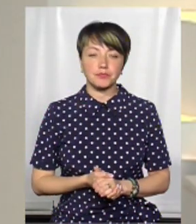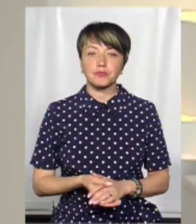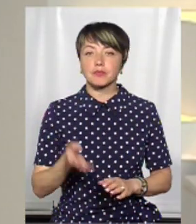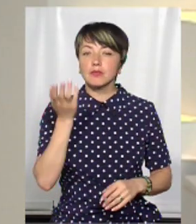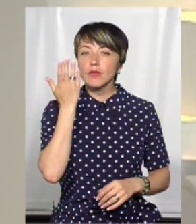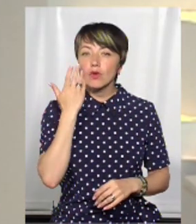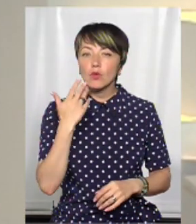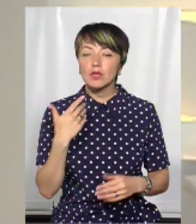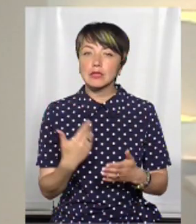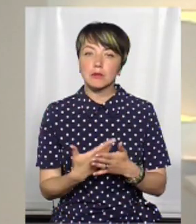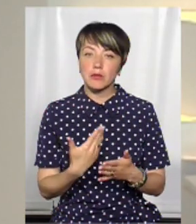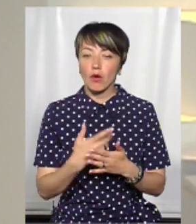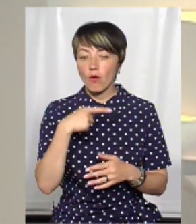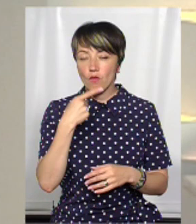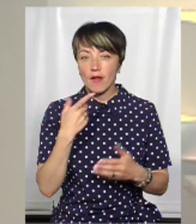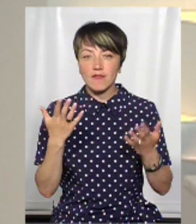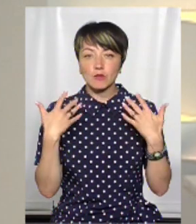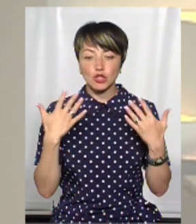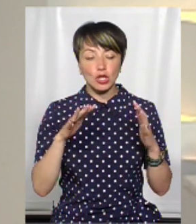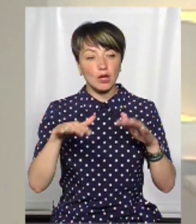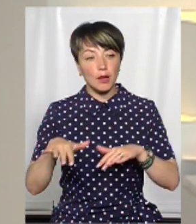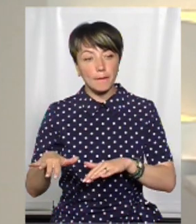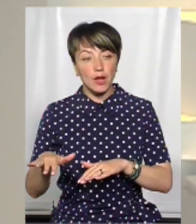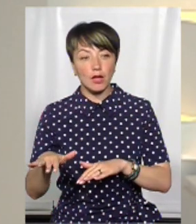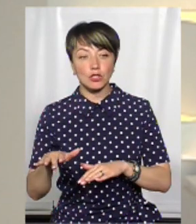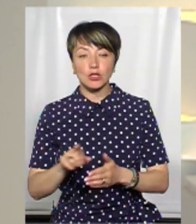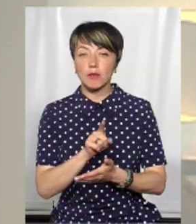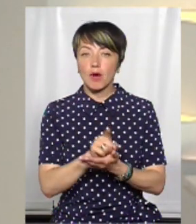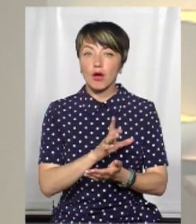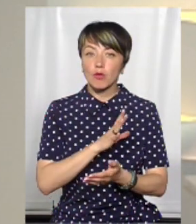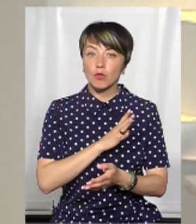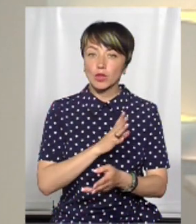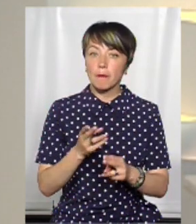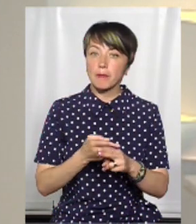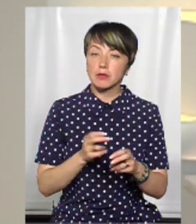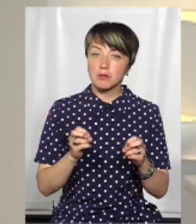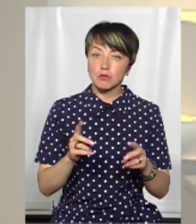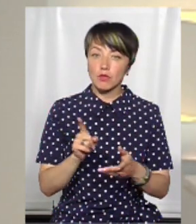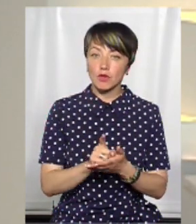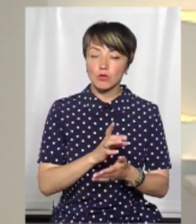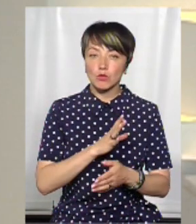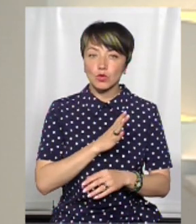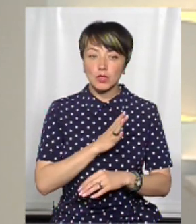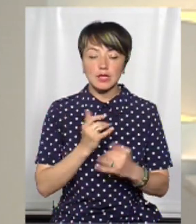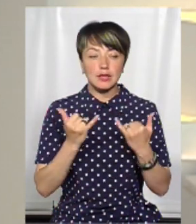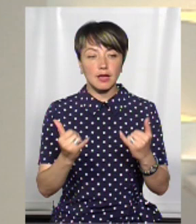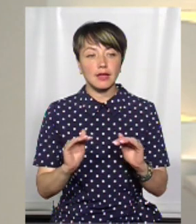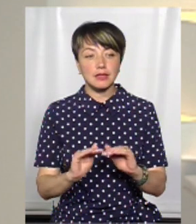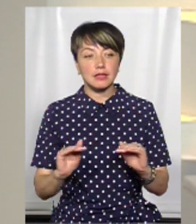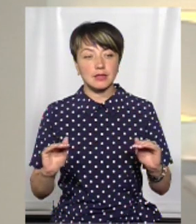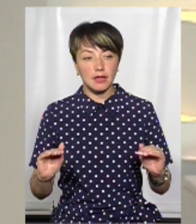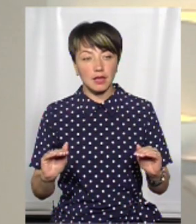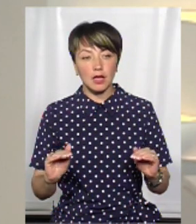про відпочинок на пляжі, очевидно, що відпочинок має бути безпечним, особливо він повинен бути безпечним для